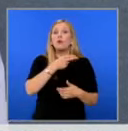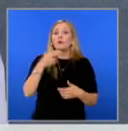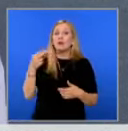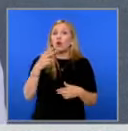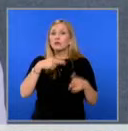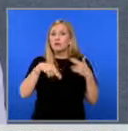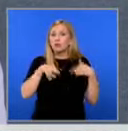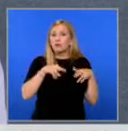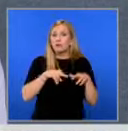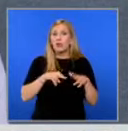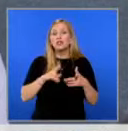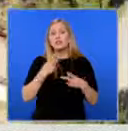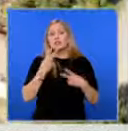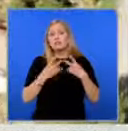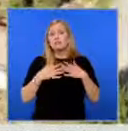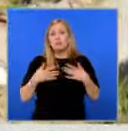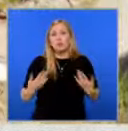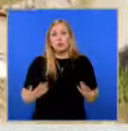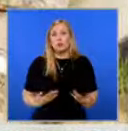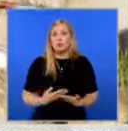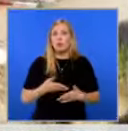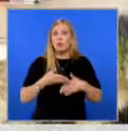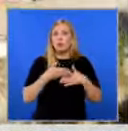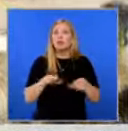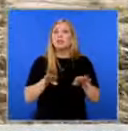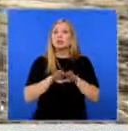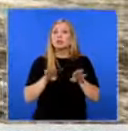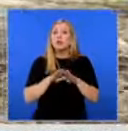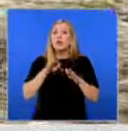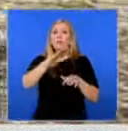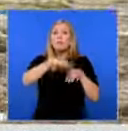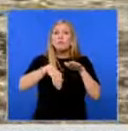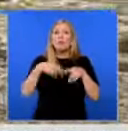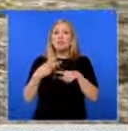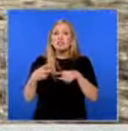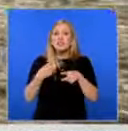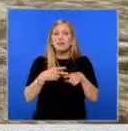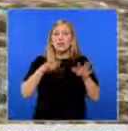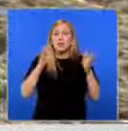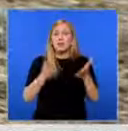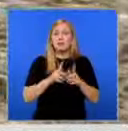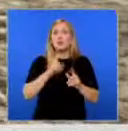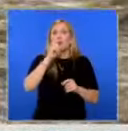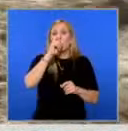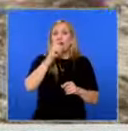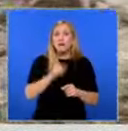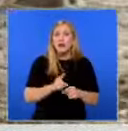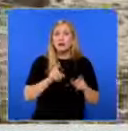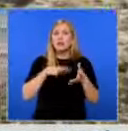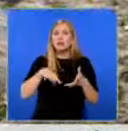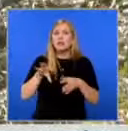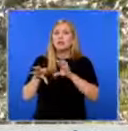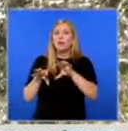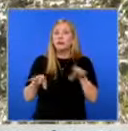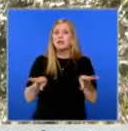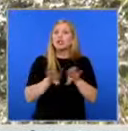царево ще желае помощ от държавата както и и почистването на деретата изключително важно е тези обекти също да влязат